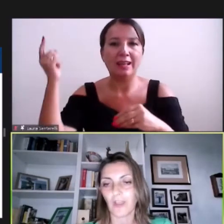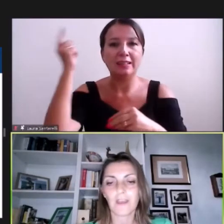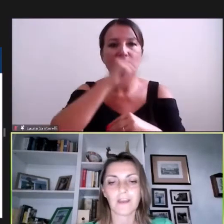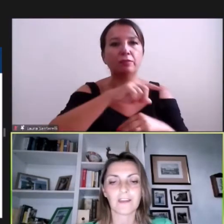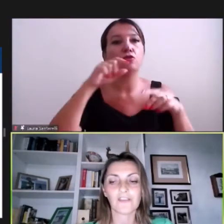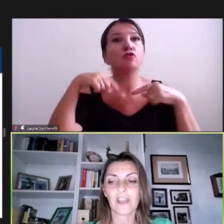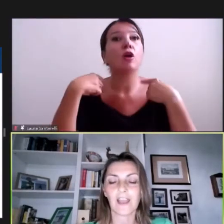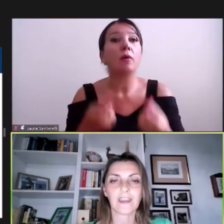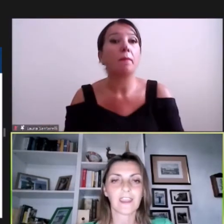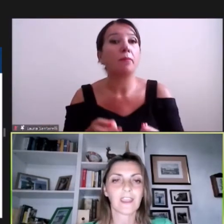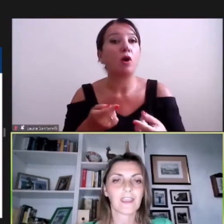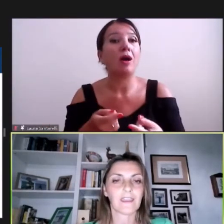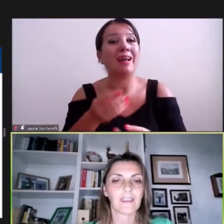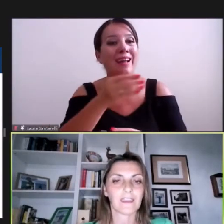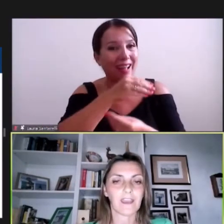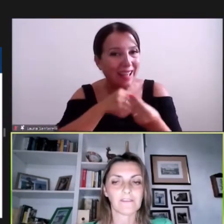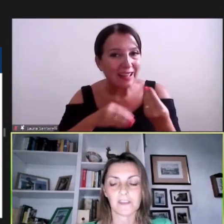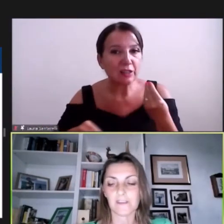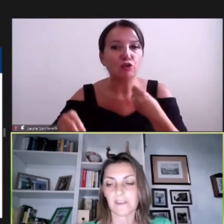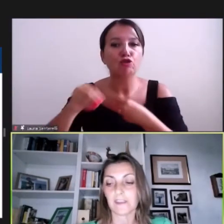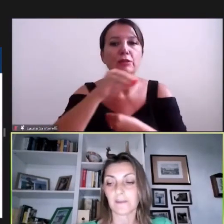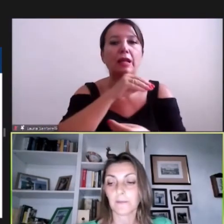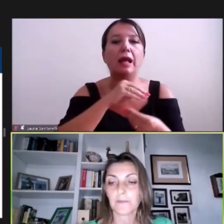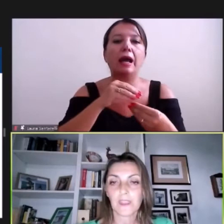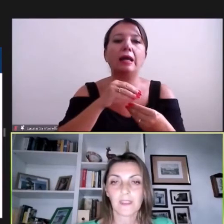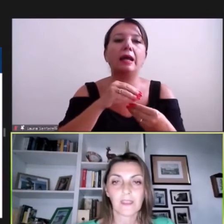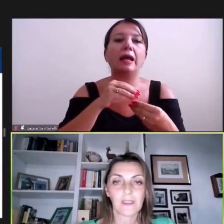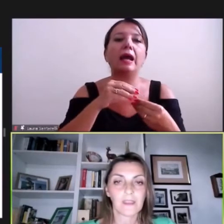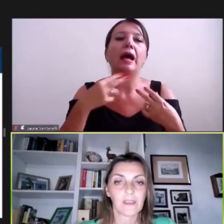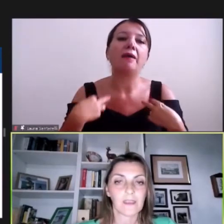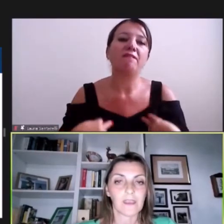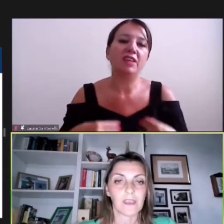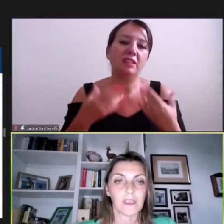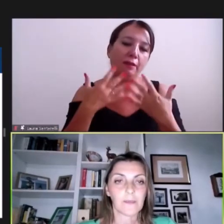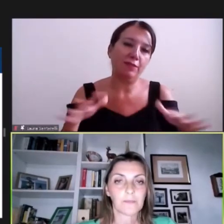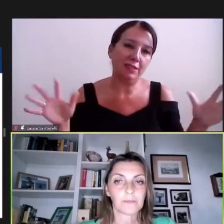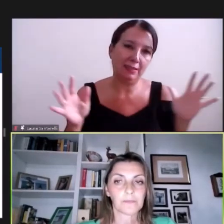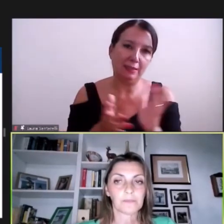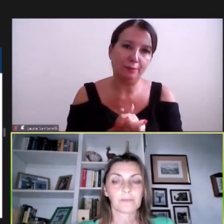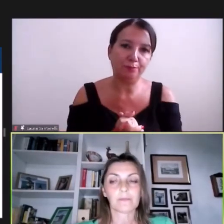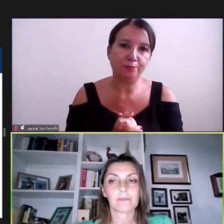poterlo riciclare a fine vita.